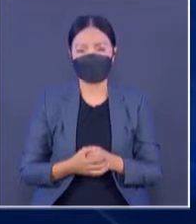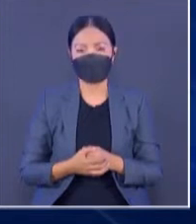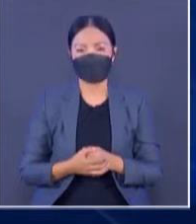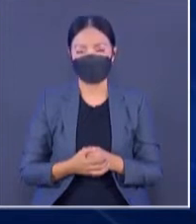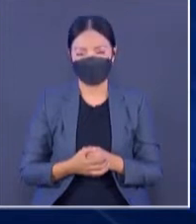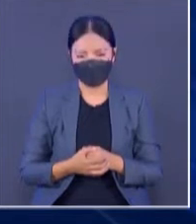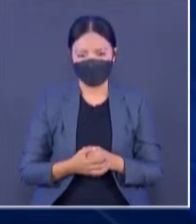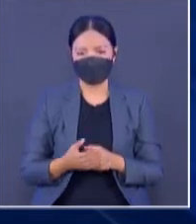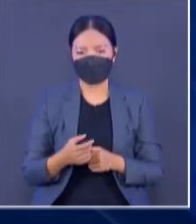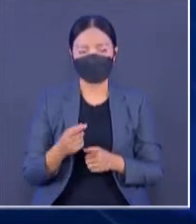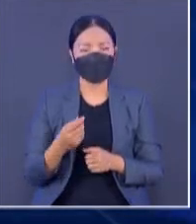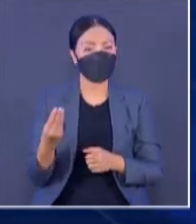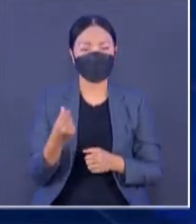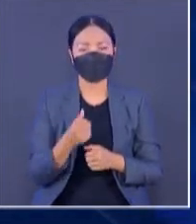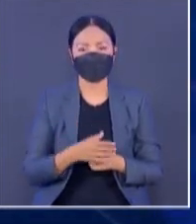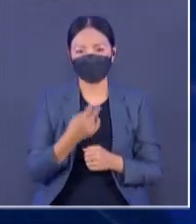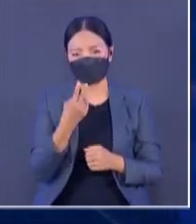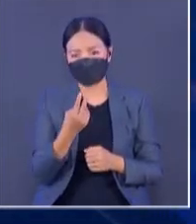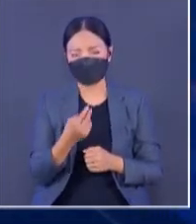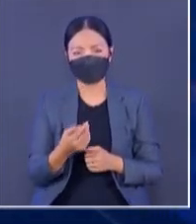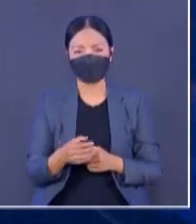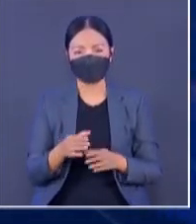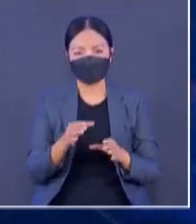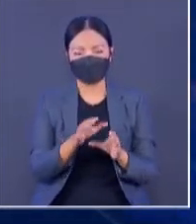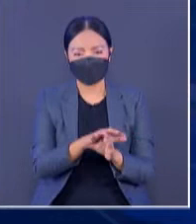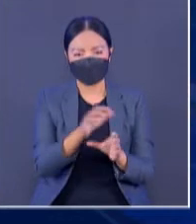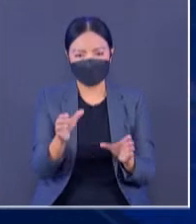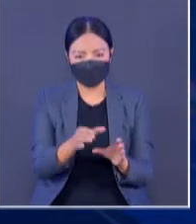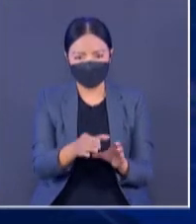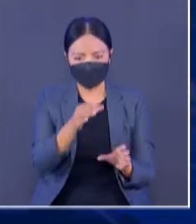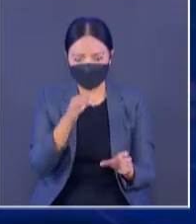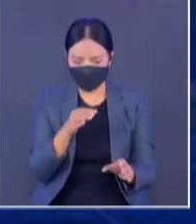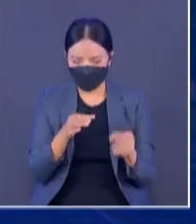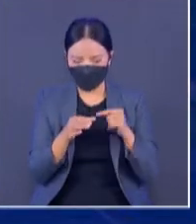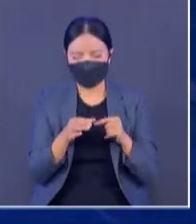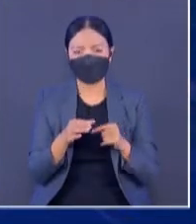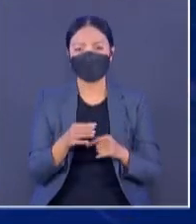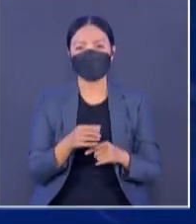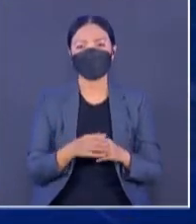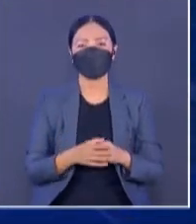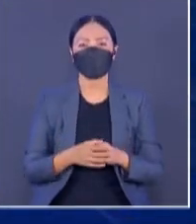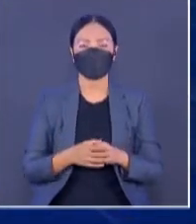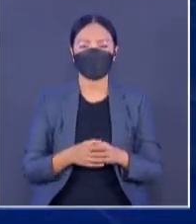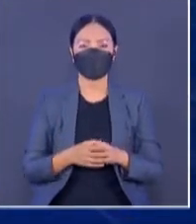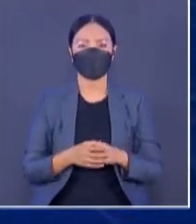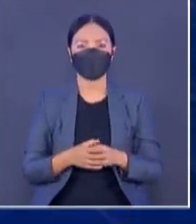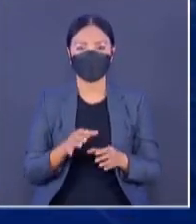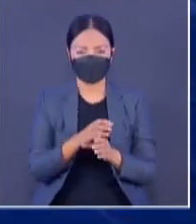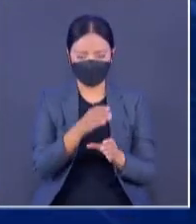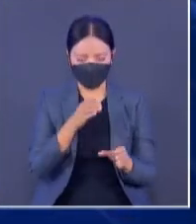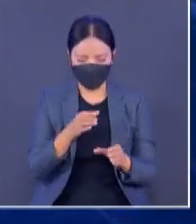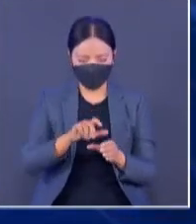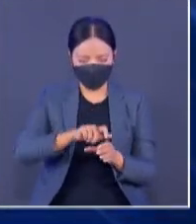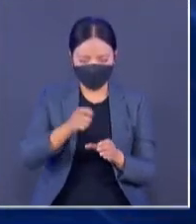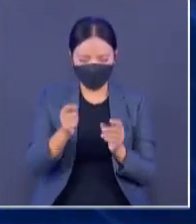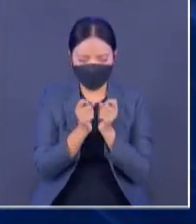ที่เขาใช้เร่งเนี่ยมันเร็วเหลือเกินแต่พอดูของที่ส่งเอ้าทำไมสั่งดูไม่คุ้มค่าส่งเลยเป็นบะหมี่กึ่งสำเร็จรูปค่ะ